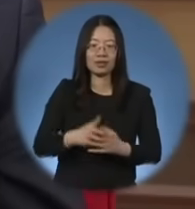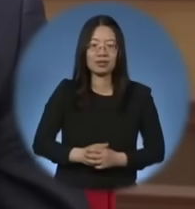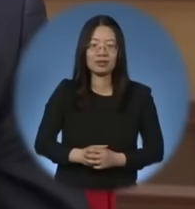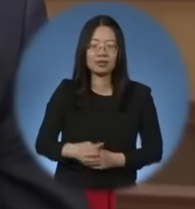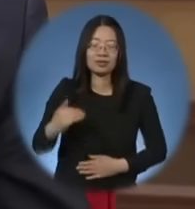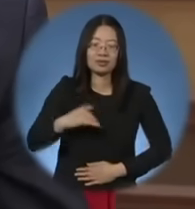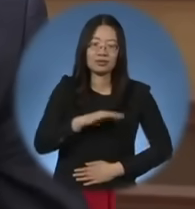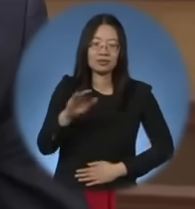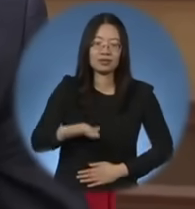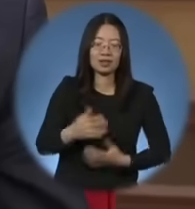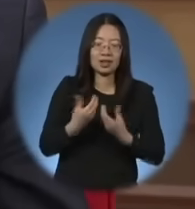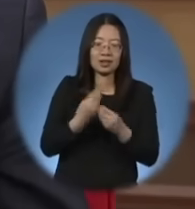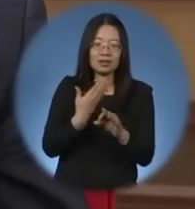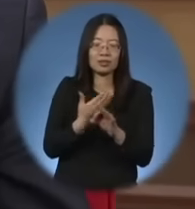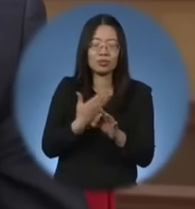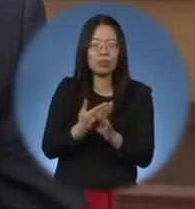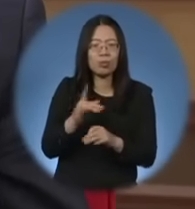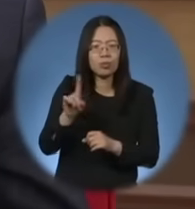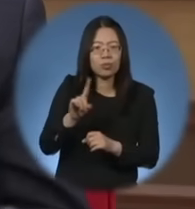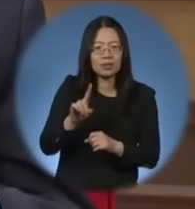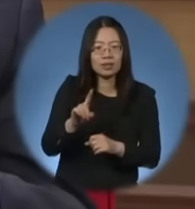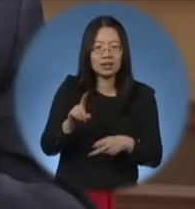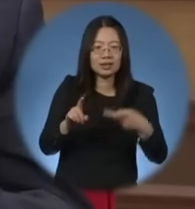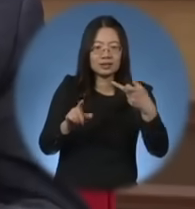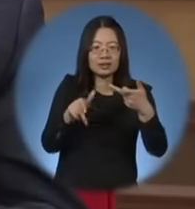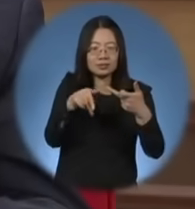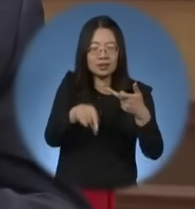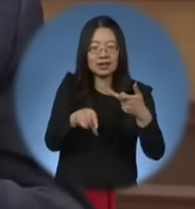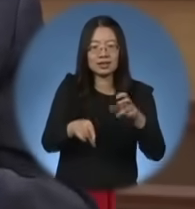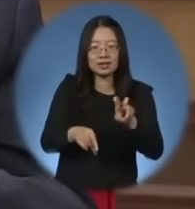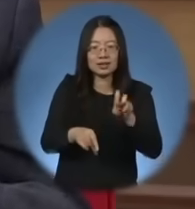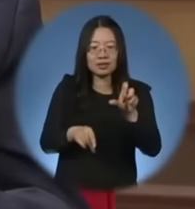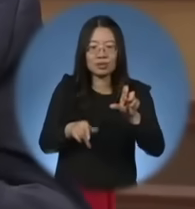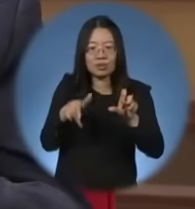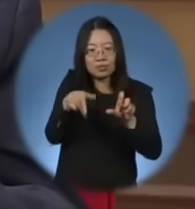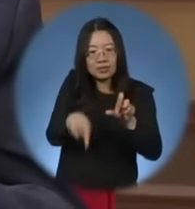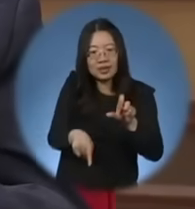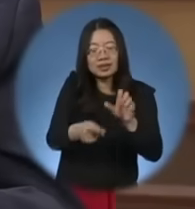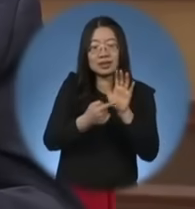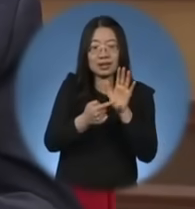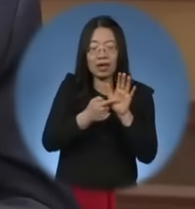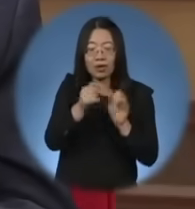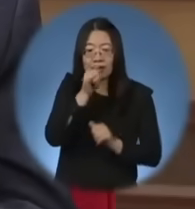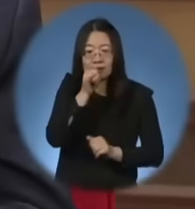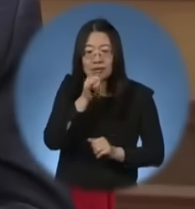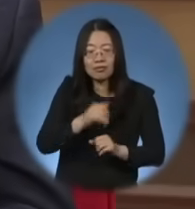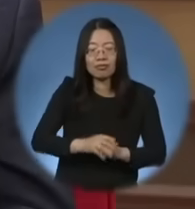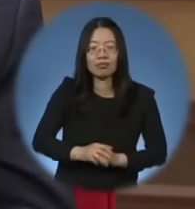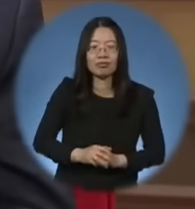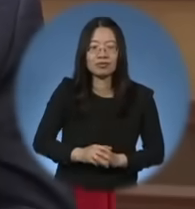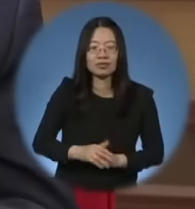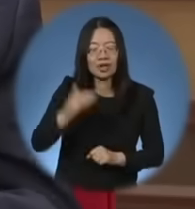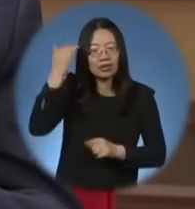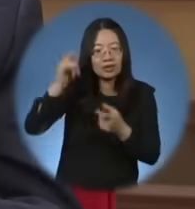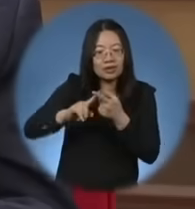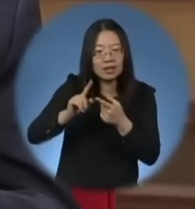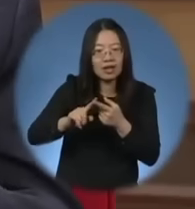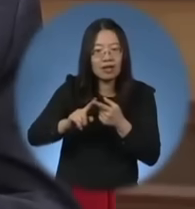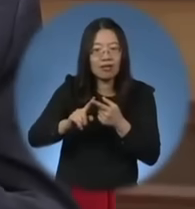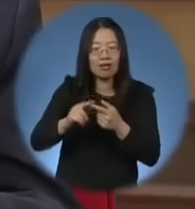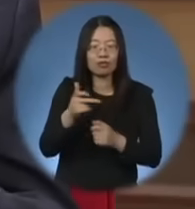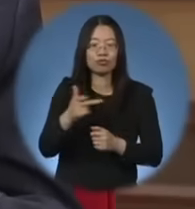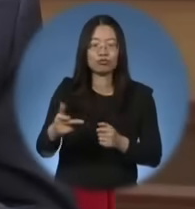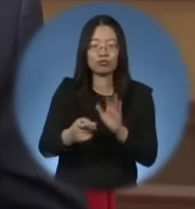사데 우리가 애를 써서 뭐 17페이지 25페이지 정도 나왔습니다 한국에 대해서